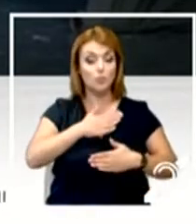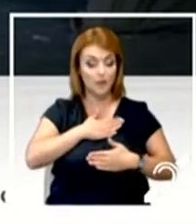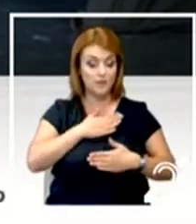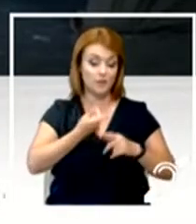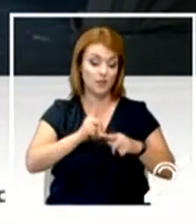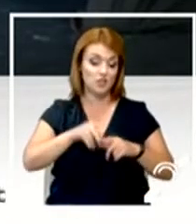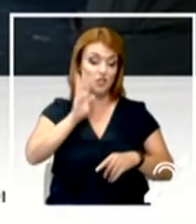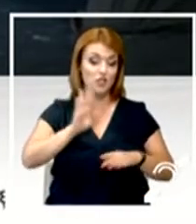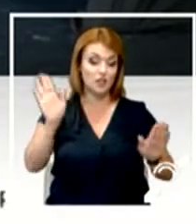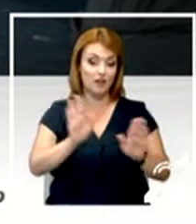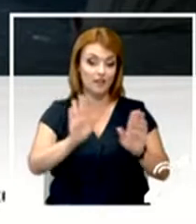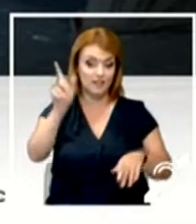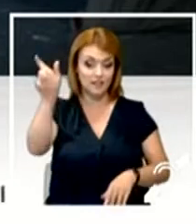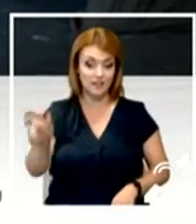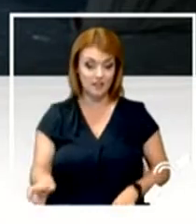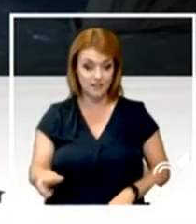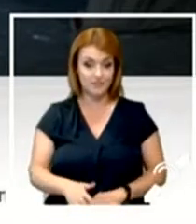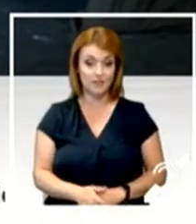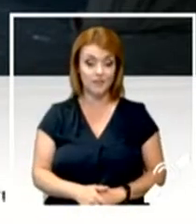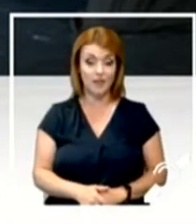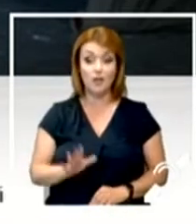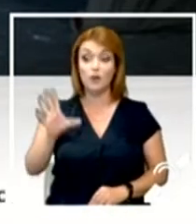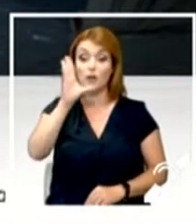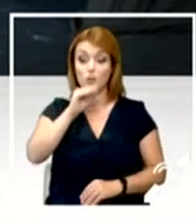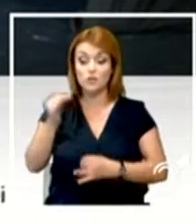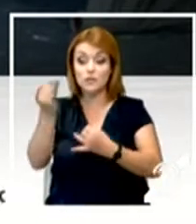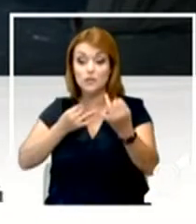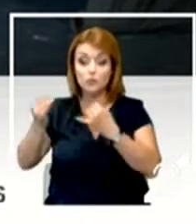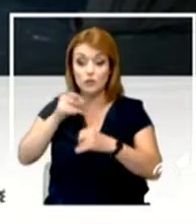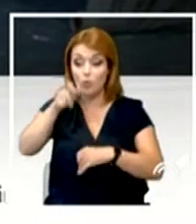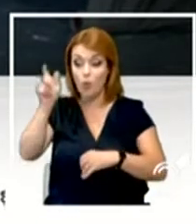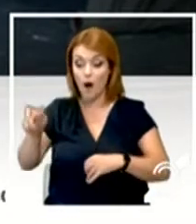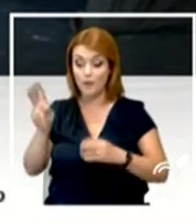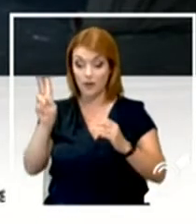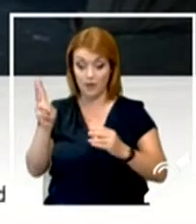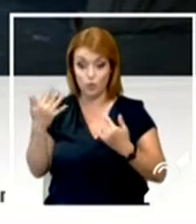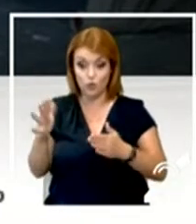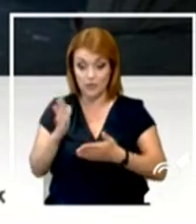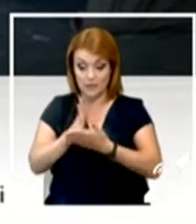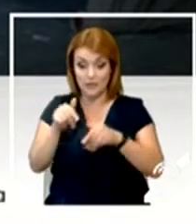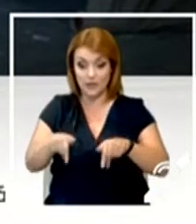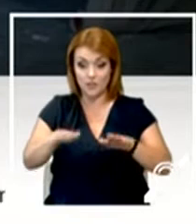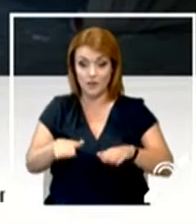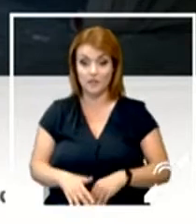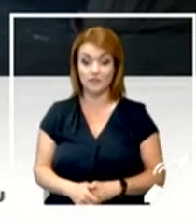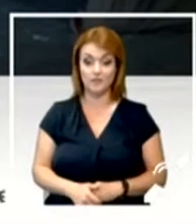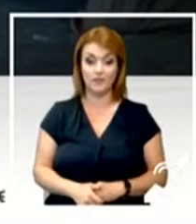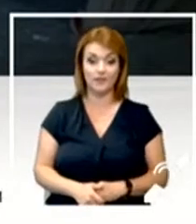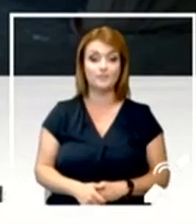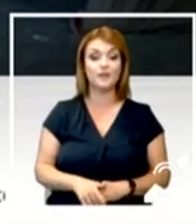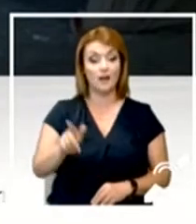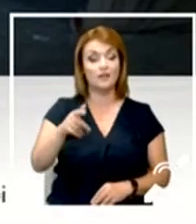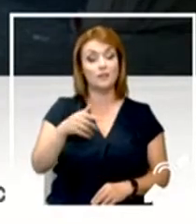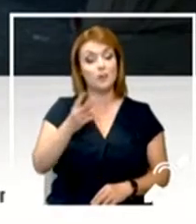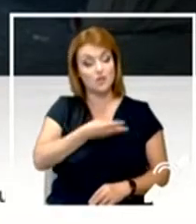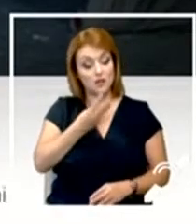să vorbim cu câțiva dintre cei care au venit până la această oră aici la eveniment și au mărturisit că își doresc o discuție de suflet, o discuție despre